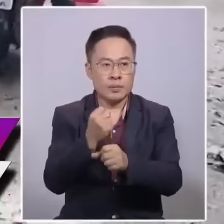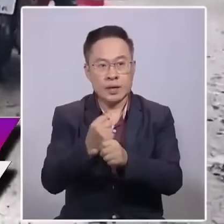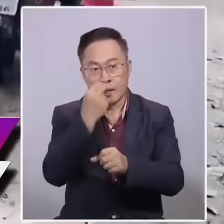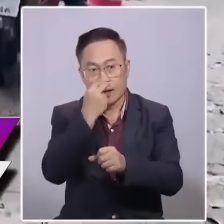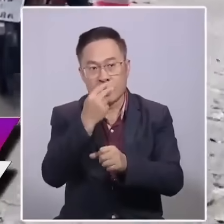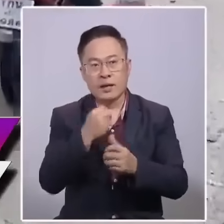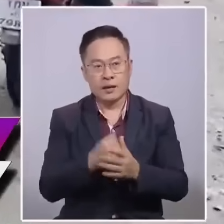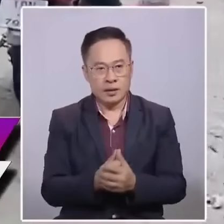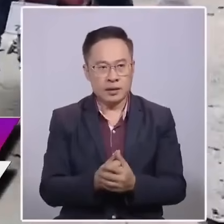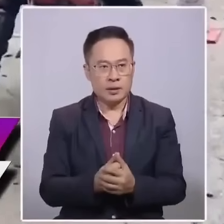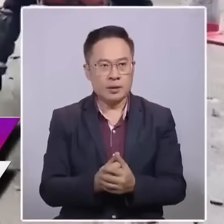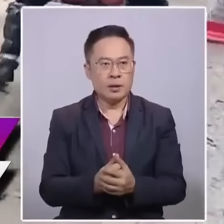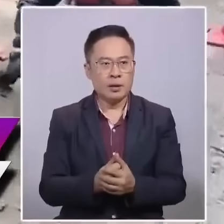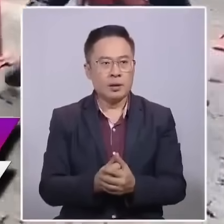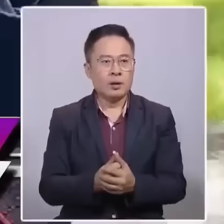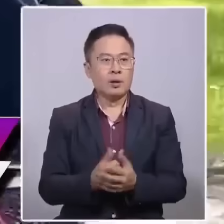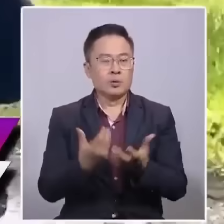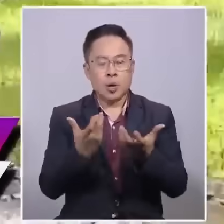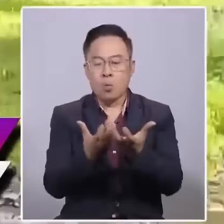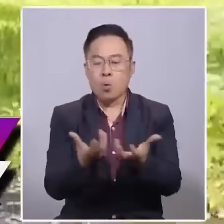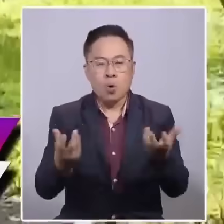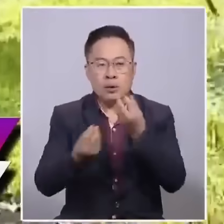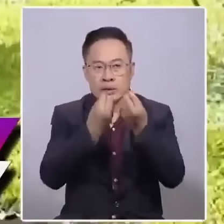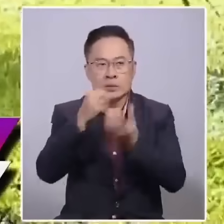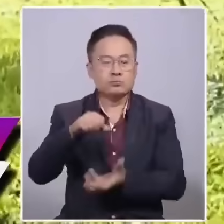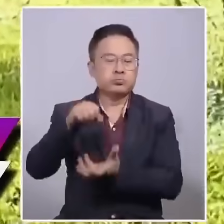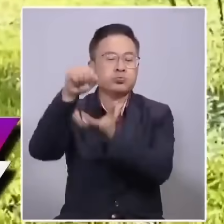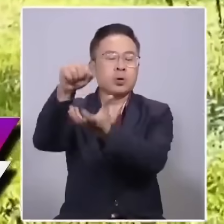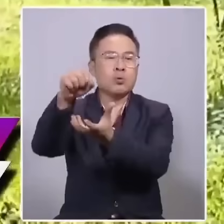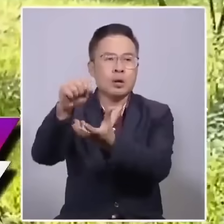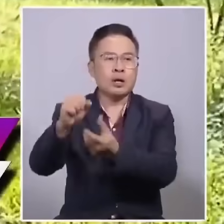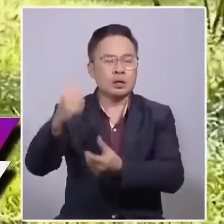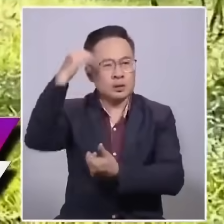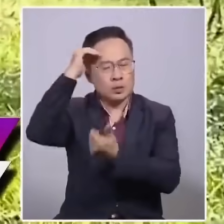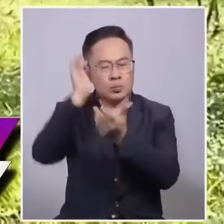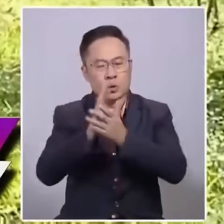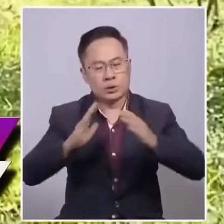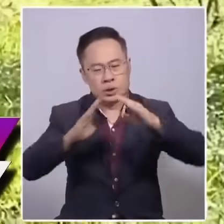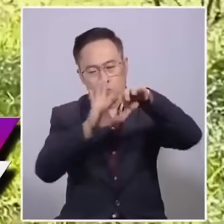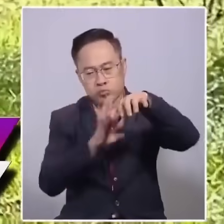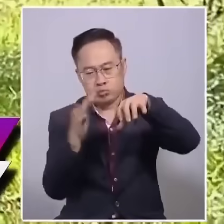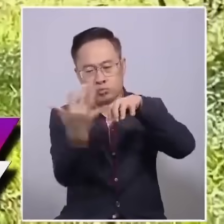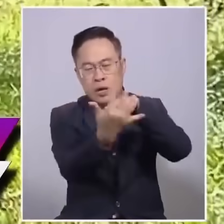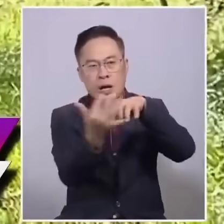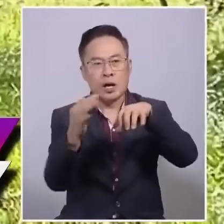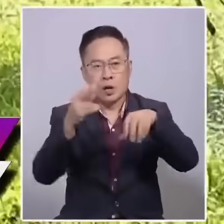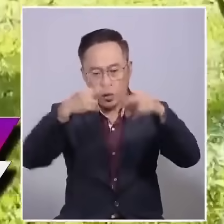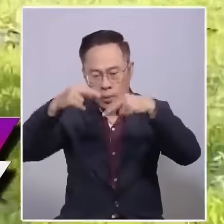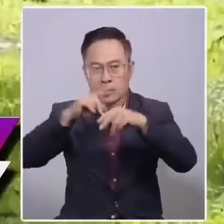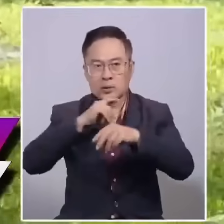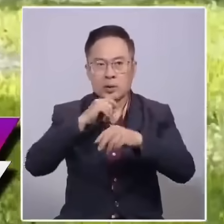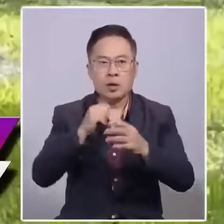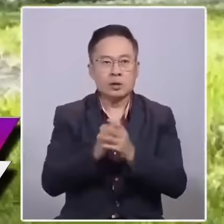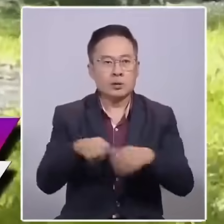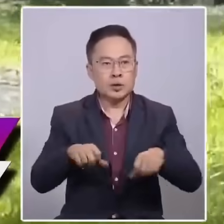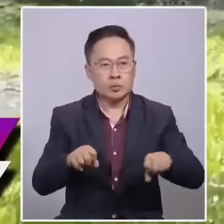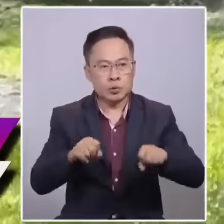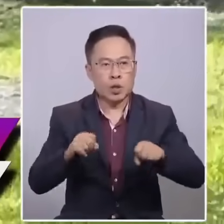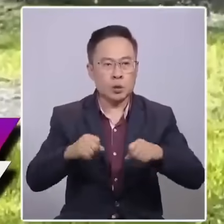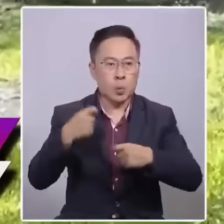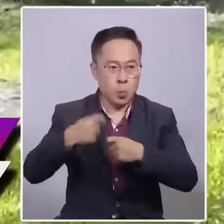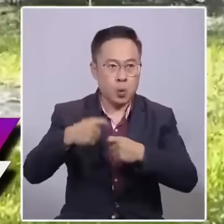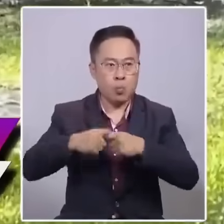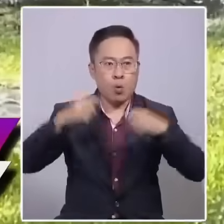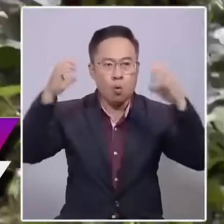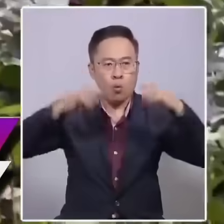บนเทือกเขาบรรทัดครับแล้วก็เอาเสบียงต่างๆเนี่ยขึ้นไปด้านบนด้วยตลอดเวลาตลอดทางคุณผู้ชมฮะฝนตกตกลงมาอย่างต่อ